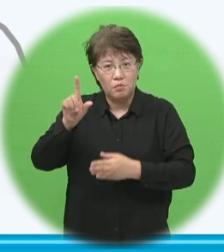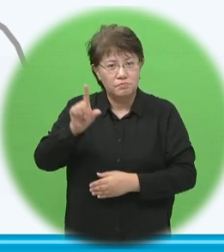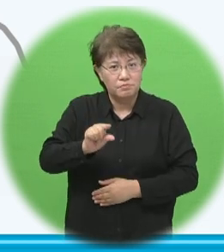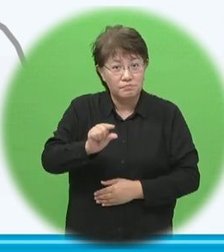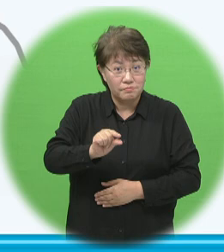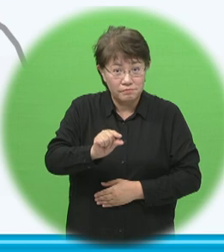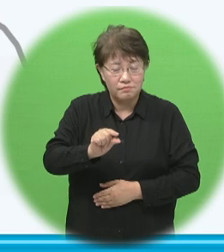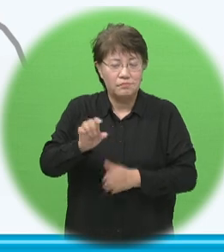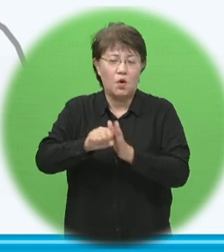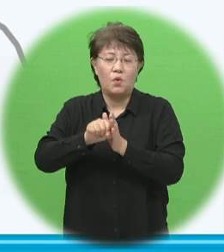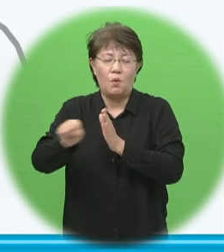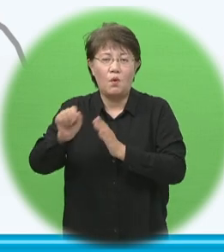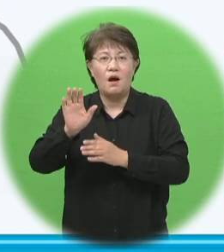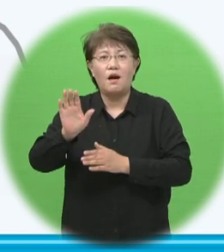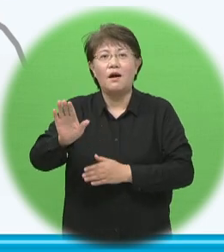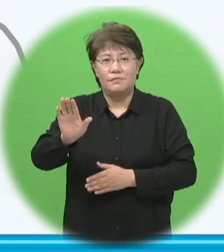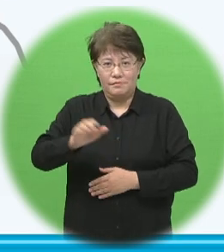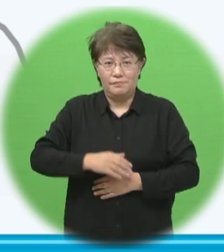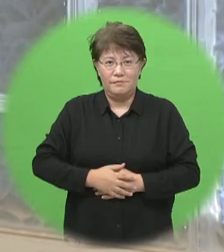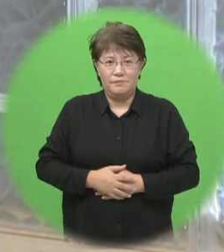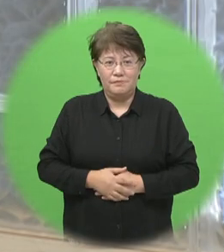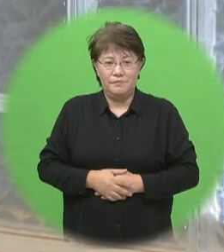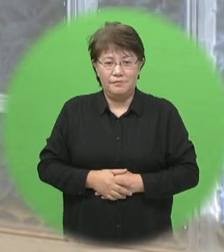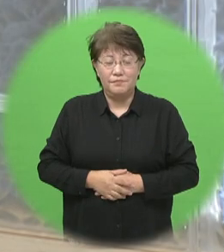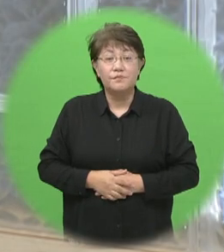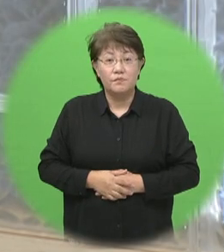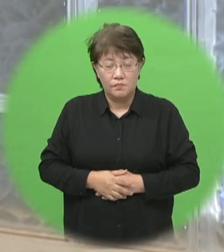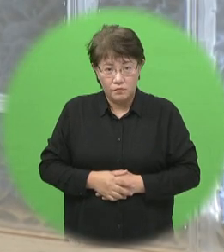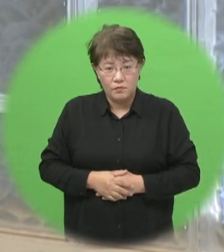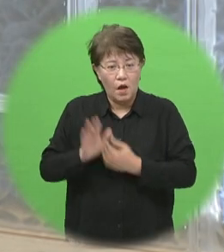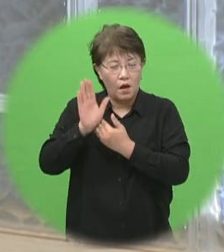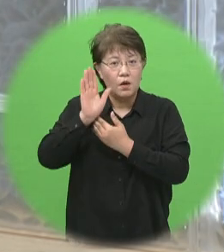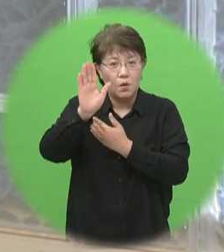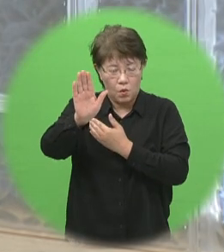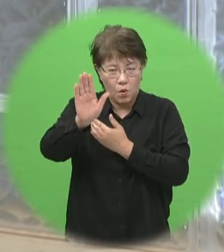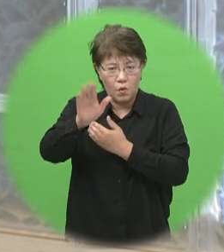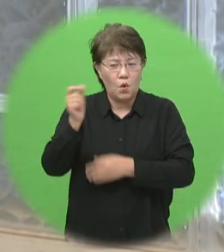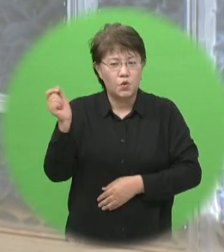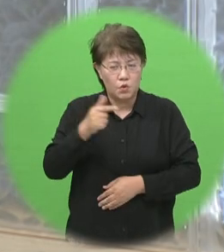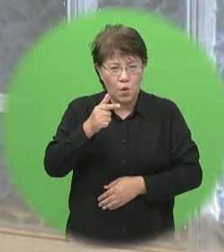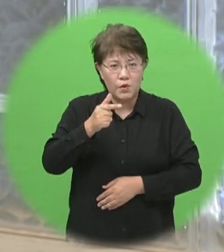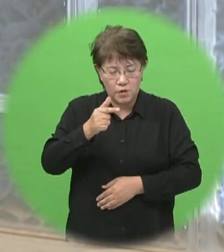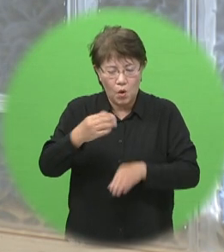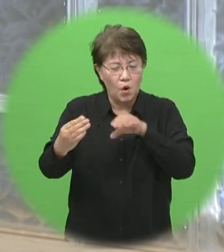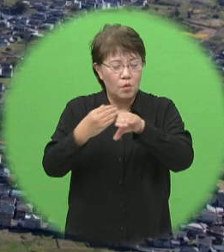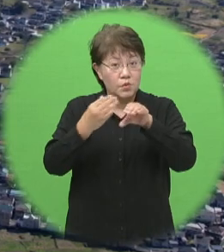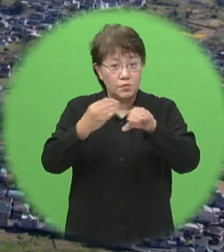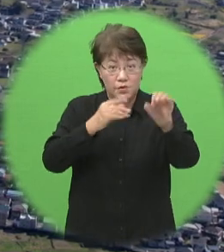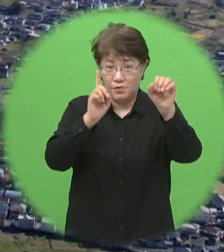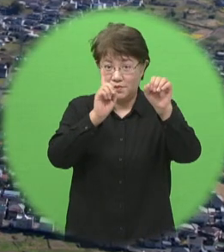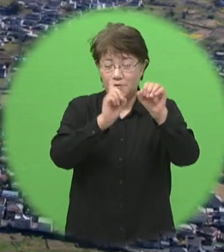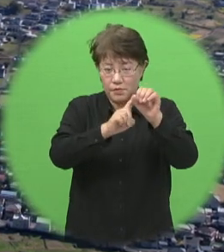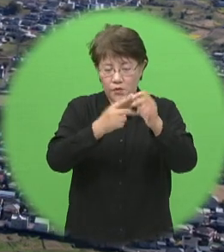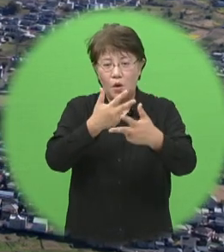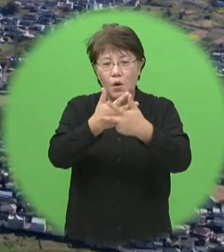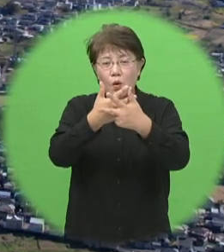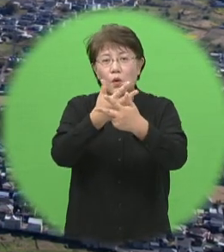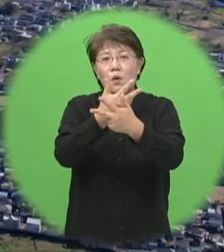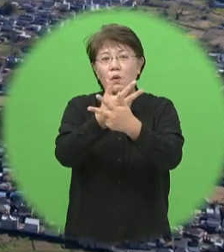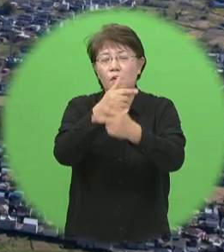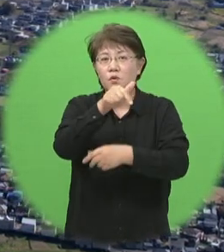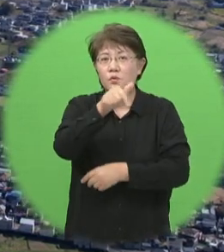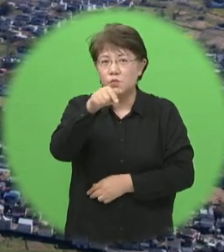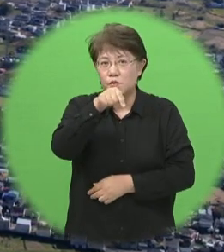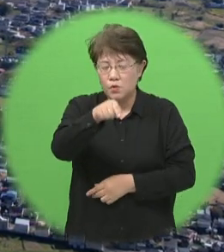ながると期待されています。 県では今後早期の全線整備に向け、北部区間の一部を